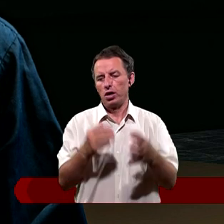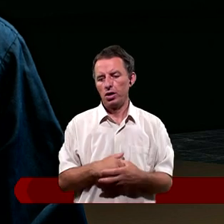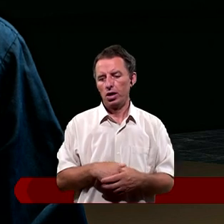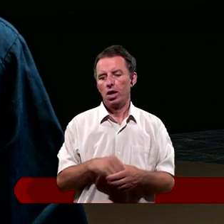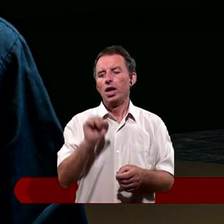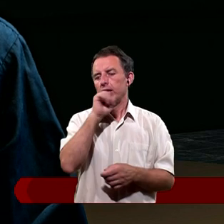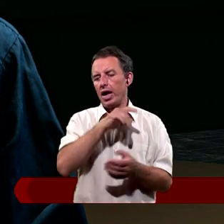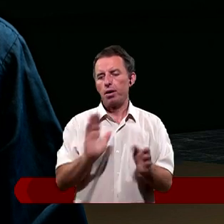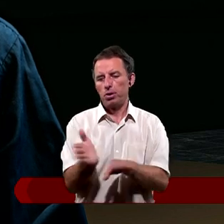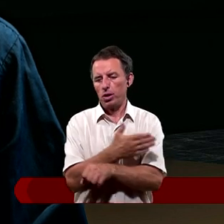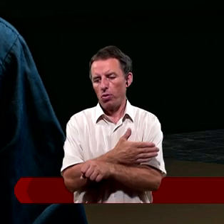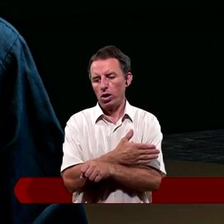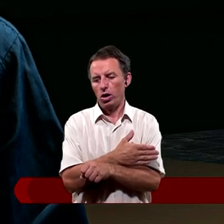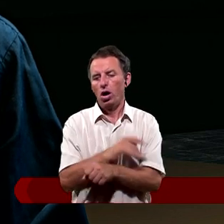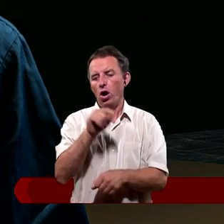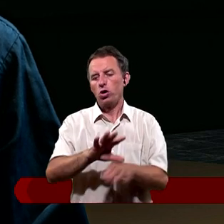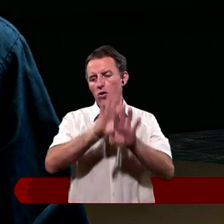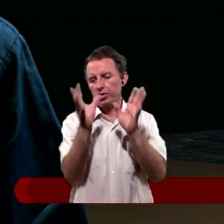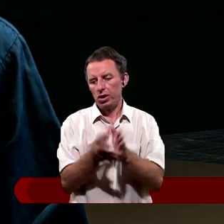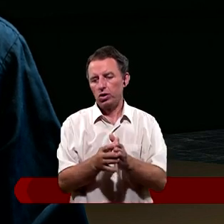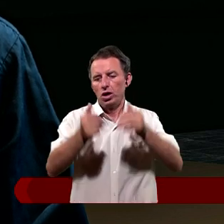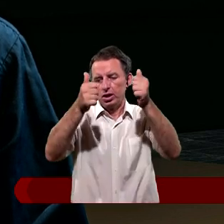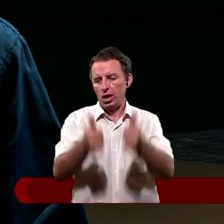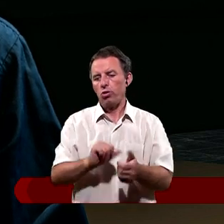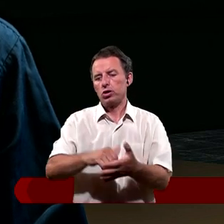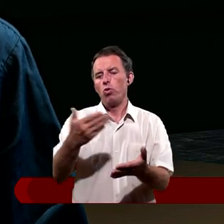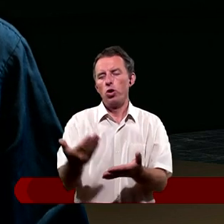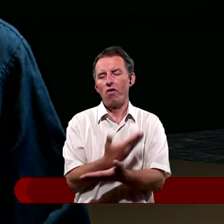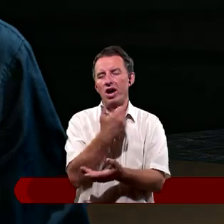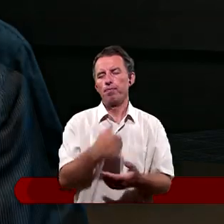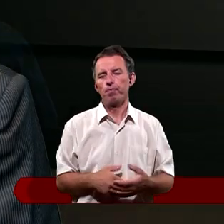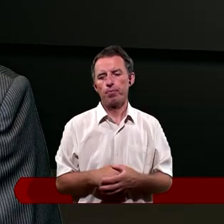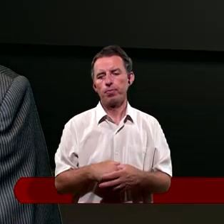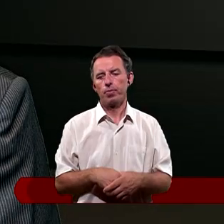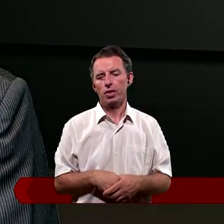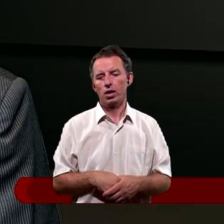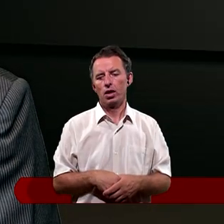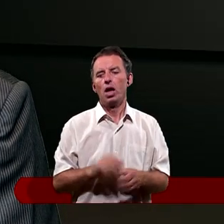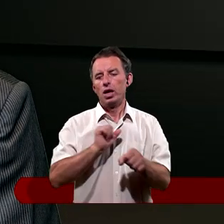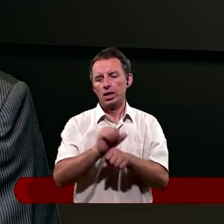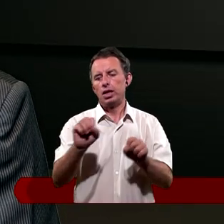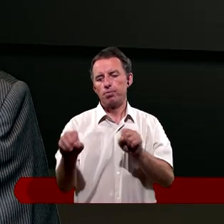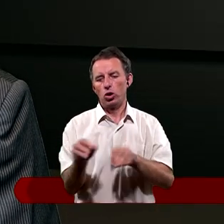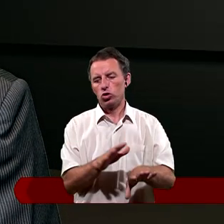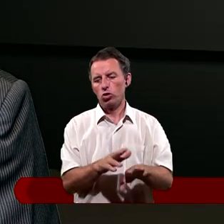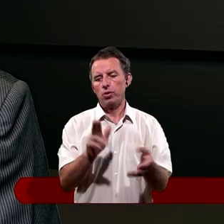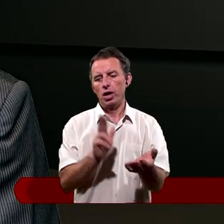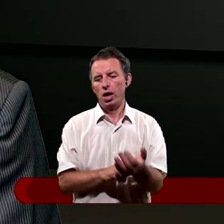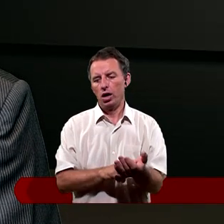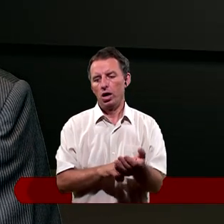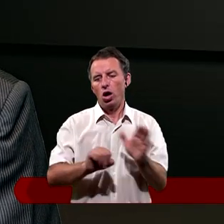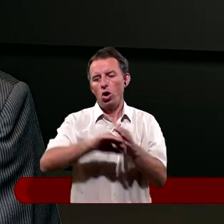stworzeniem. Stare przeminęło, oto wszystko stało się nowe. Jest sposób